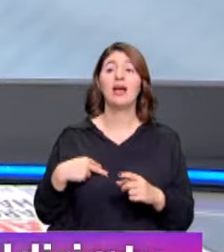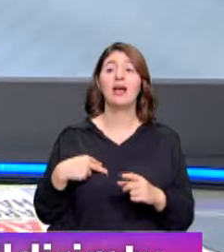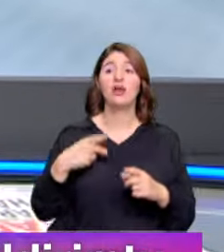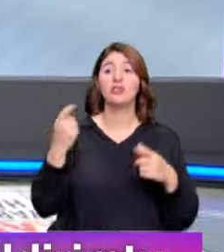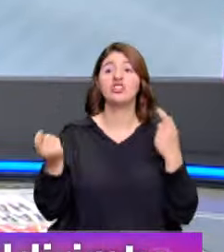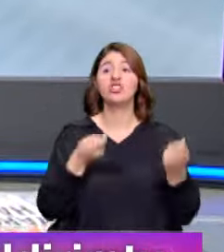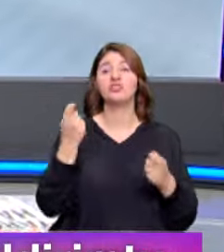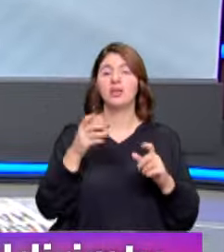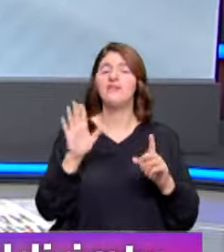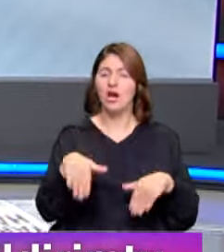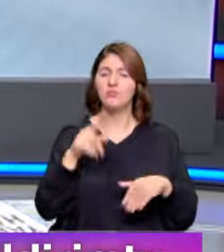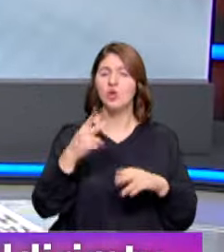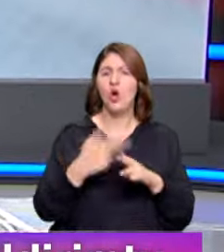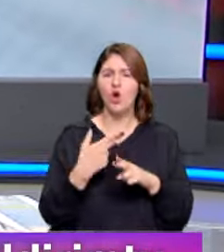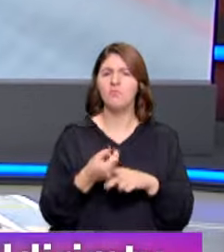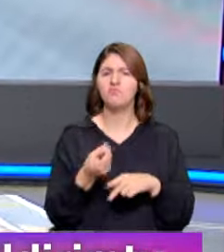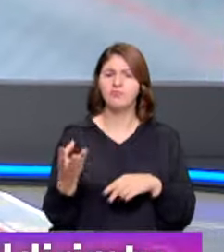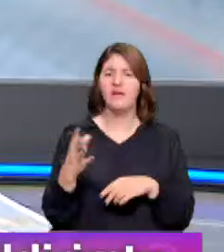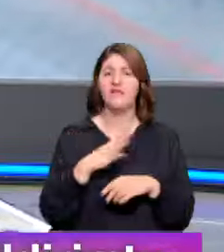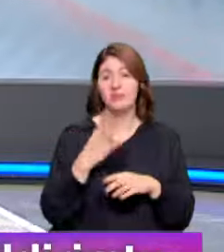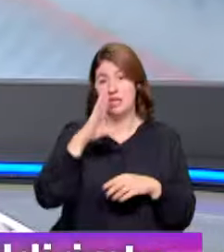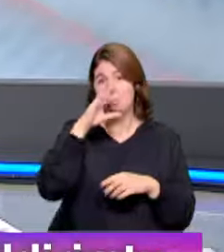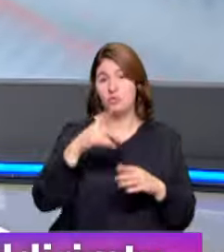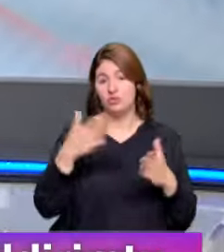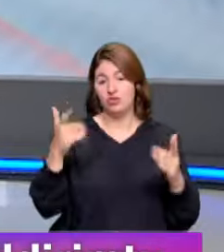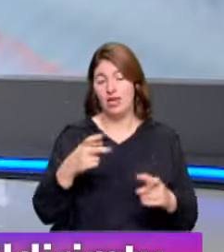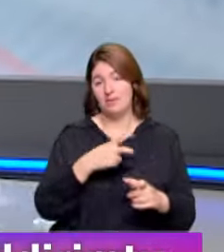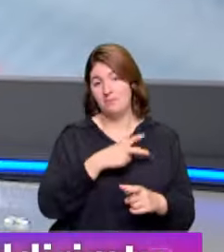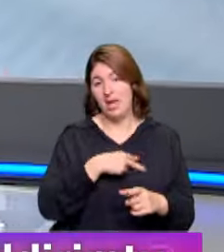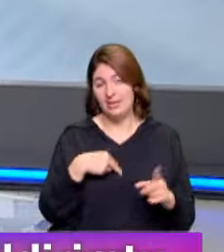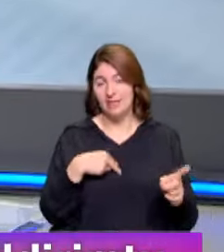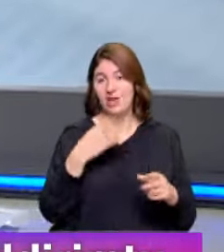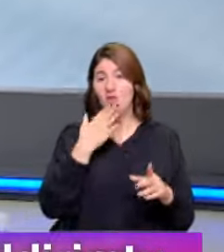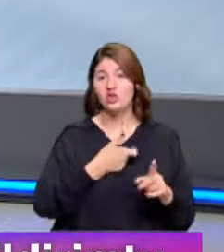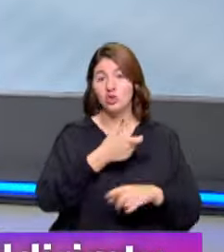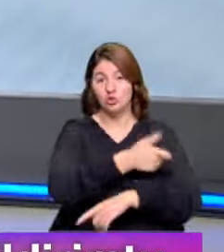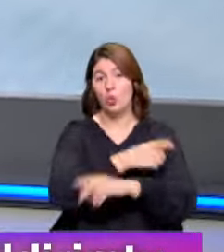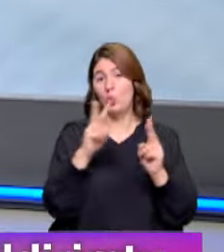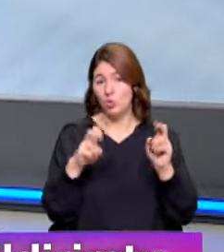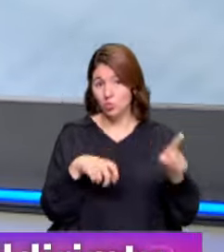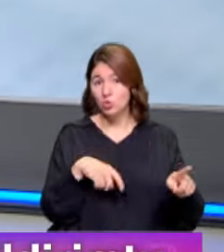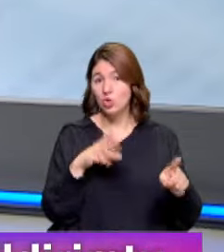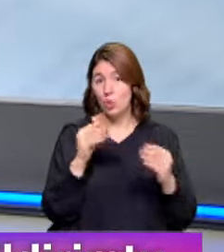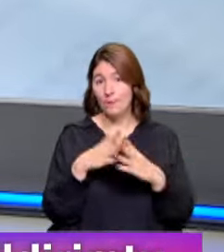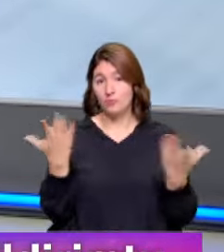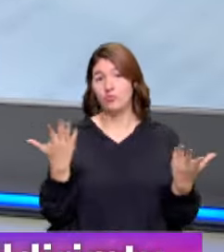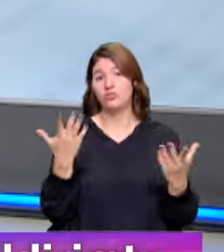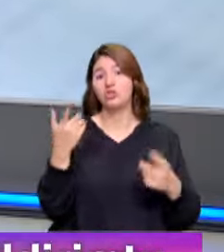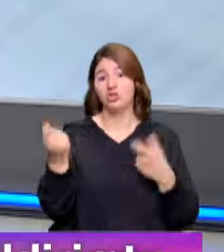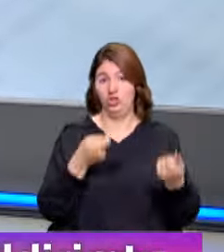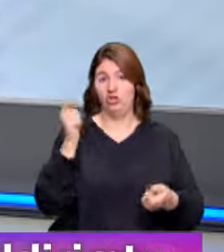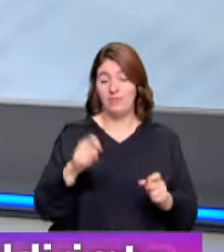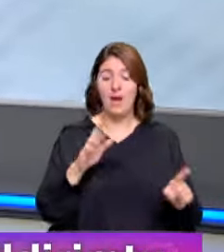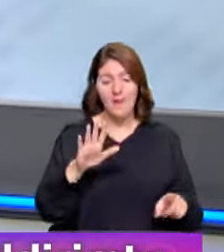belediye çalışmaları var. Bunun örnekleri var. Örneğin İstanbul Büyükşehir Belediyesi öğrenci yurtları konusunda büyük bir atılım